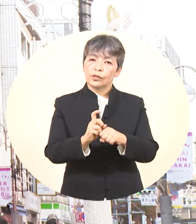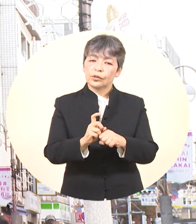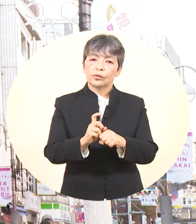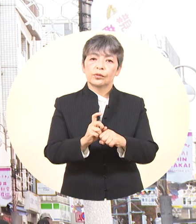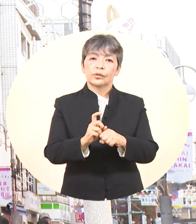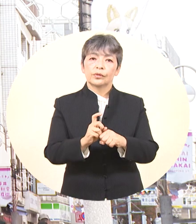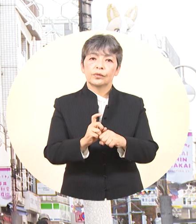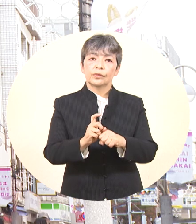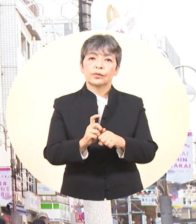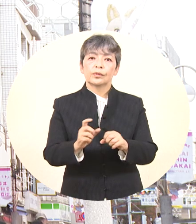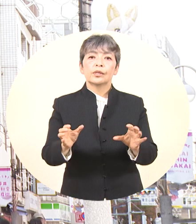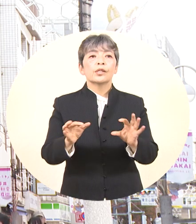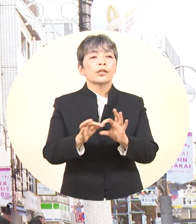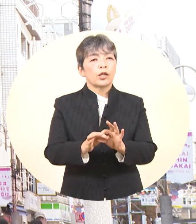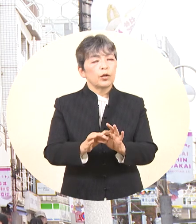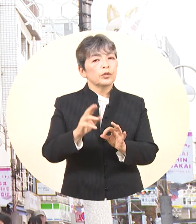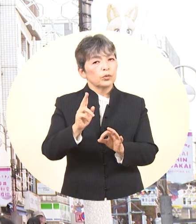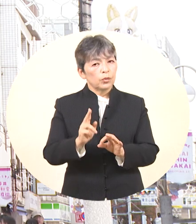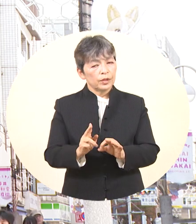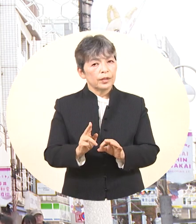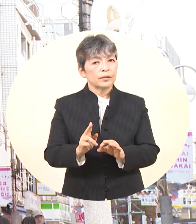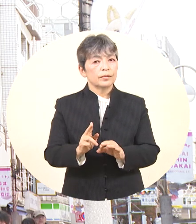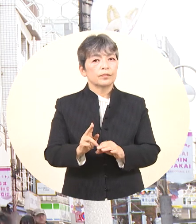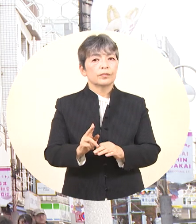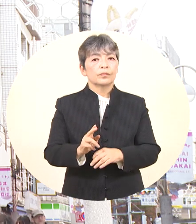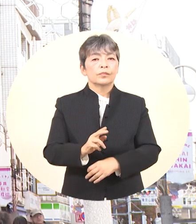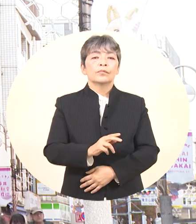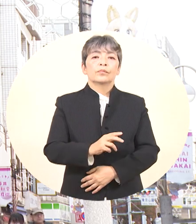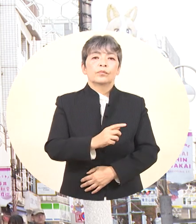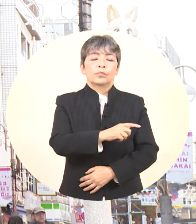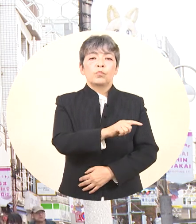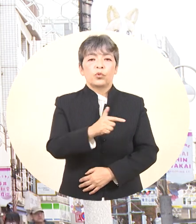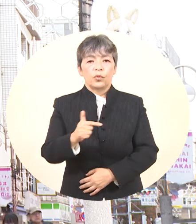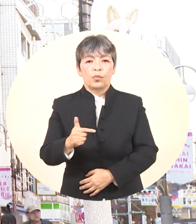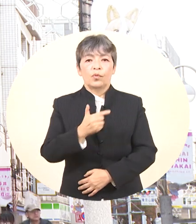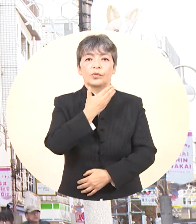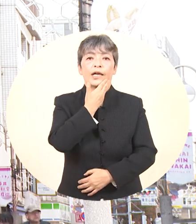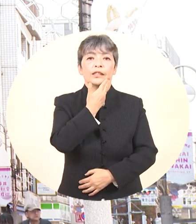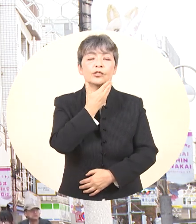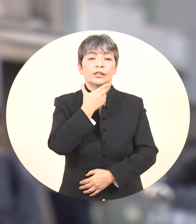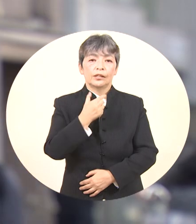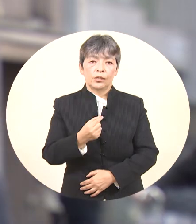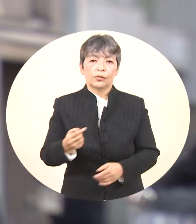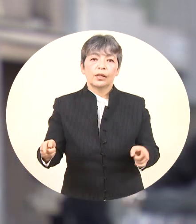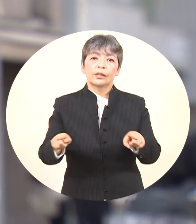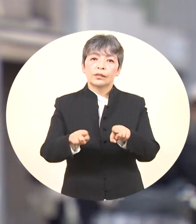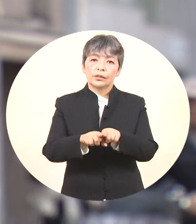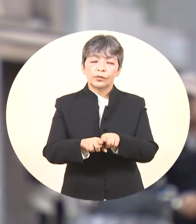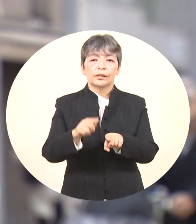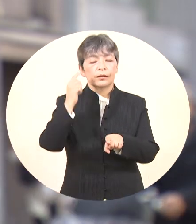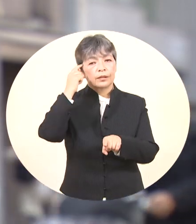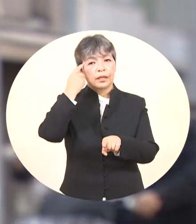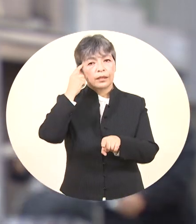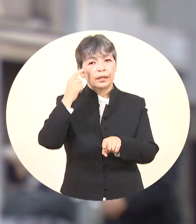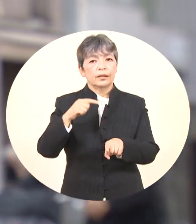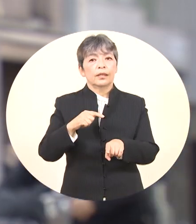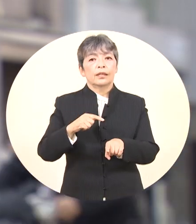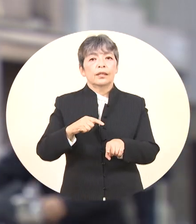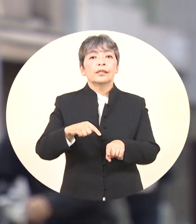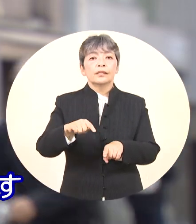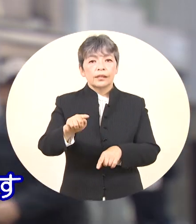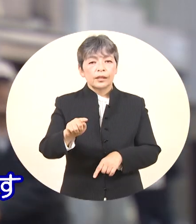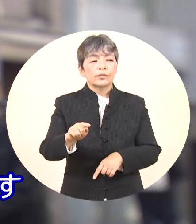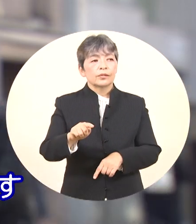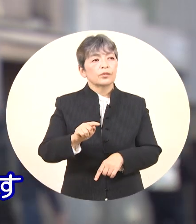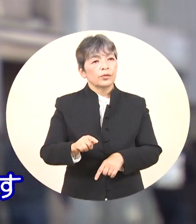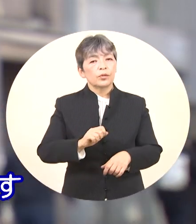SDGs に関わるようなですね、ものを大切にしたいとか、一緒にですね考えていきたいなという